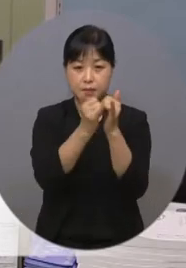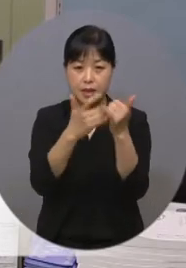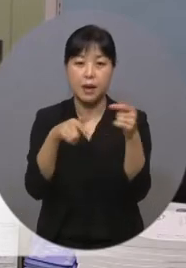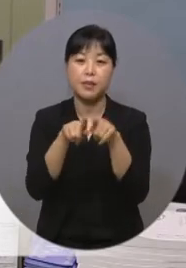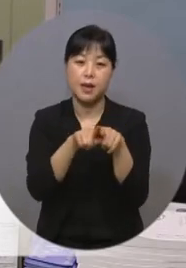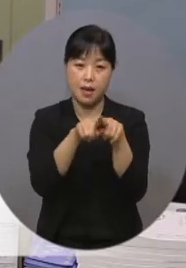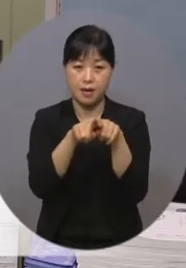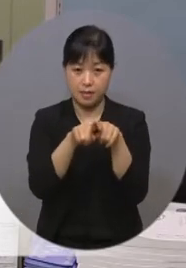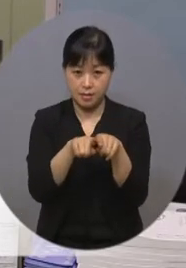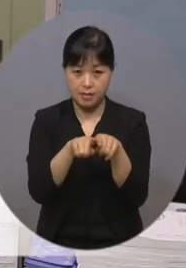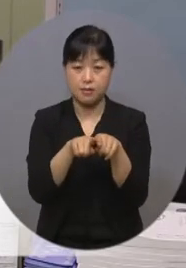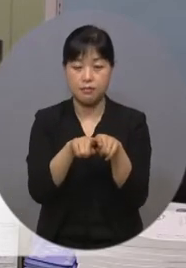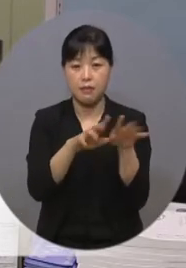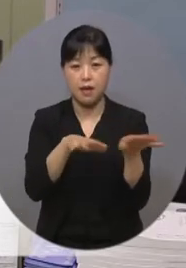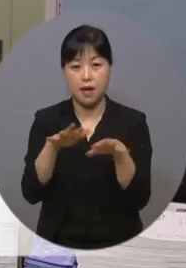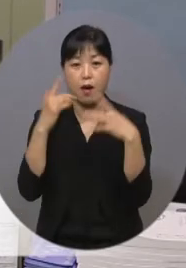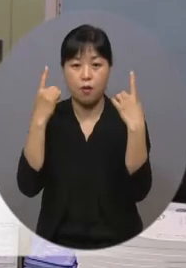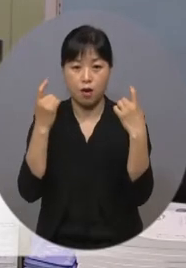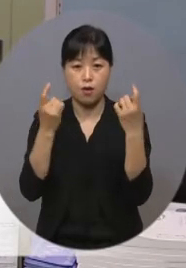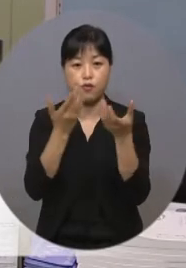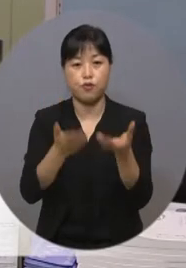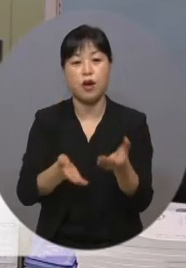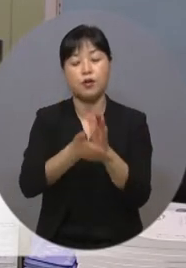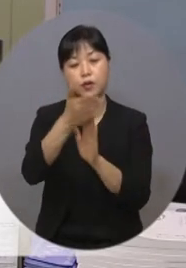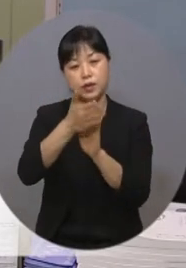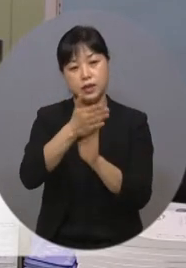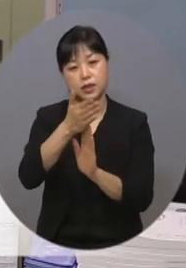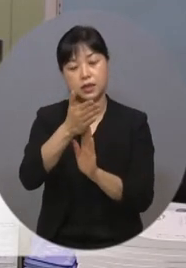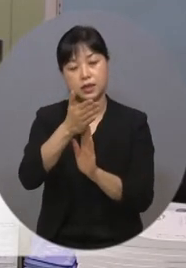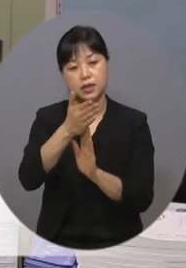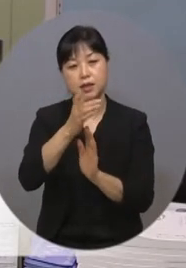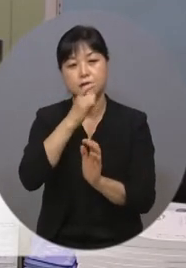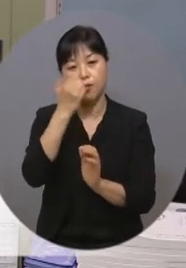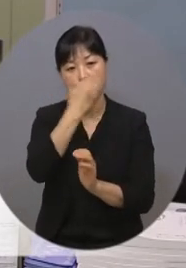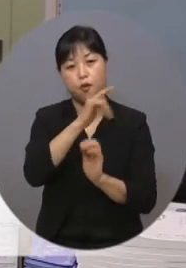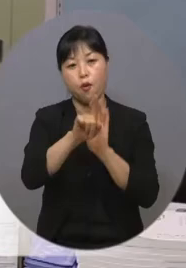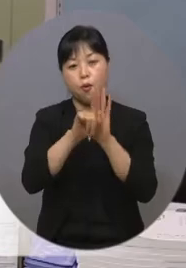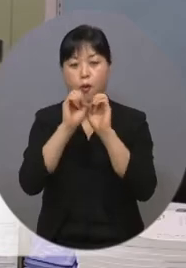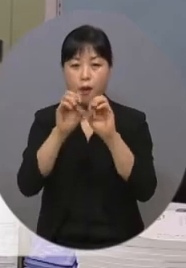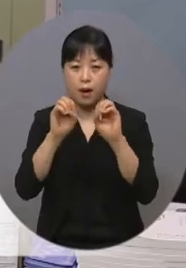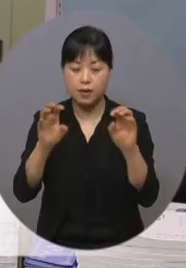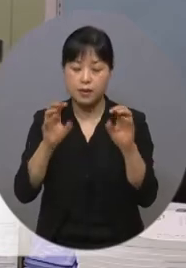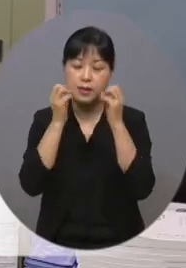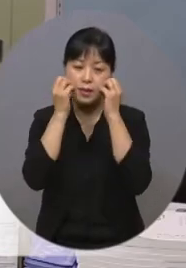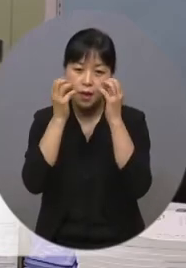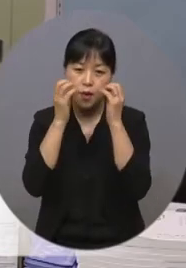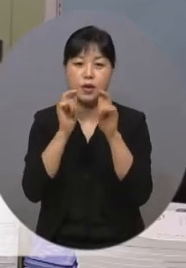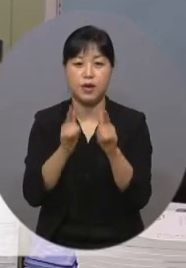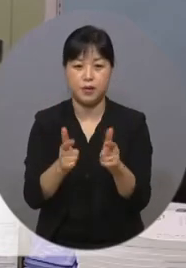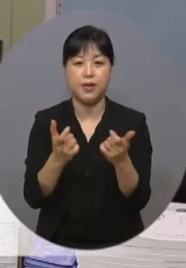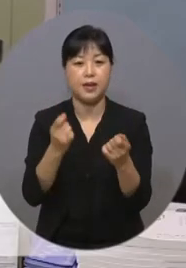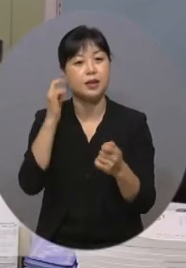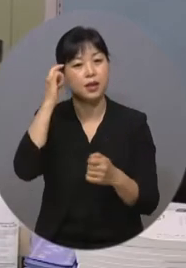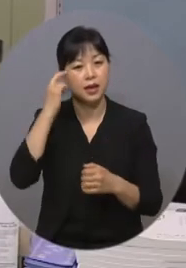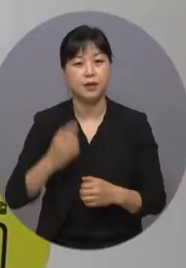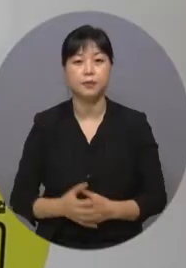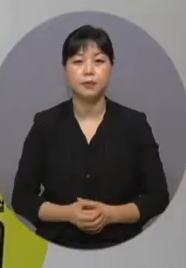함께하는 해양관광 휴양도시 여수를 홍보하는 새로운 매개체가 되기를 기대합니다.